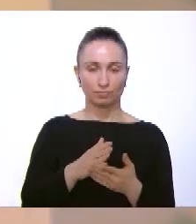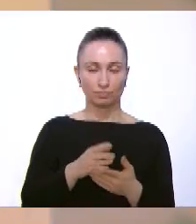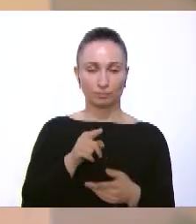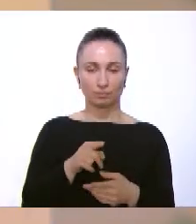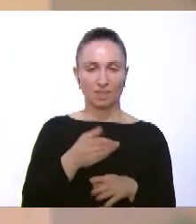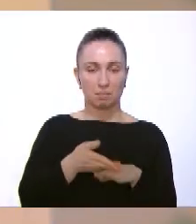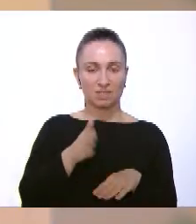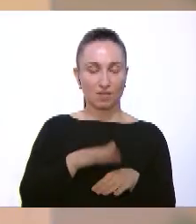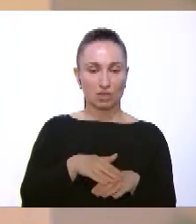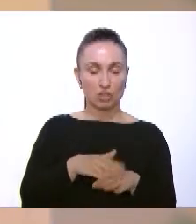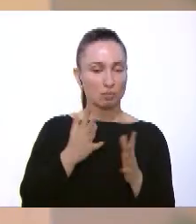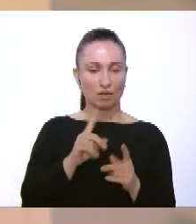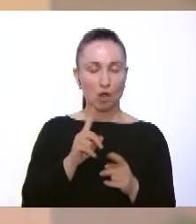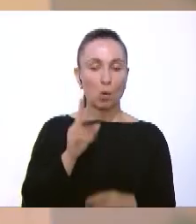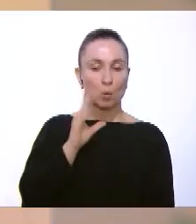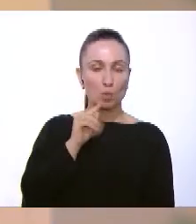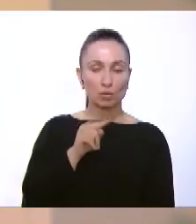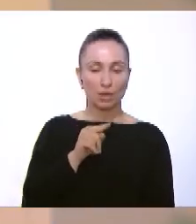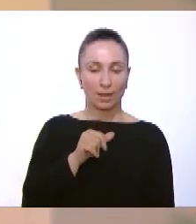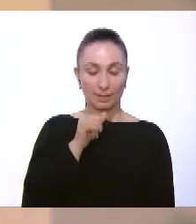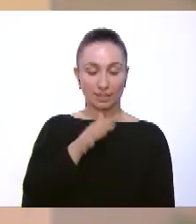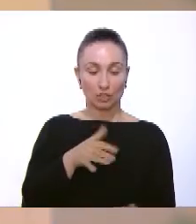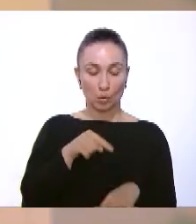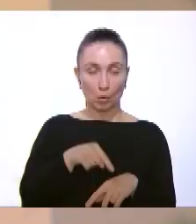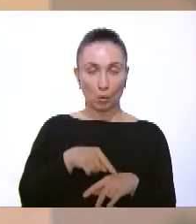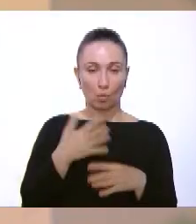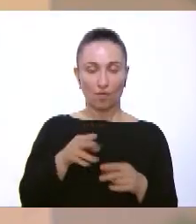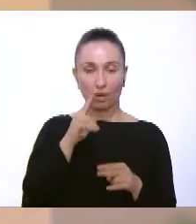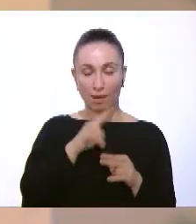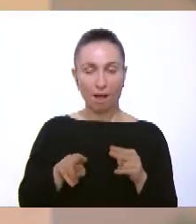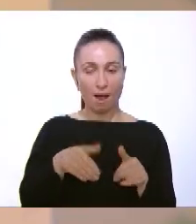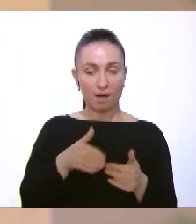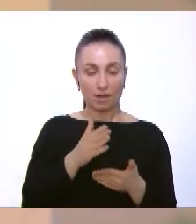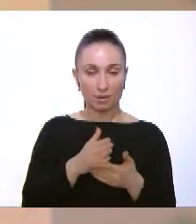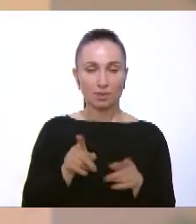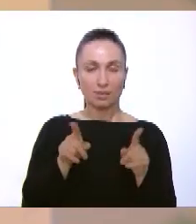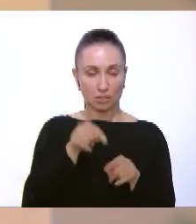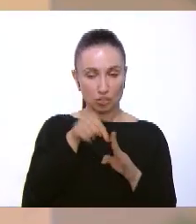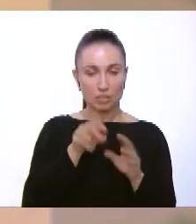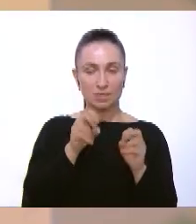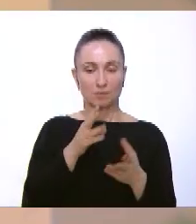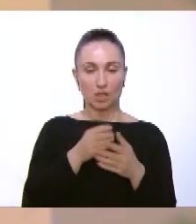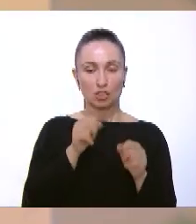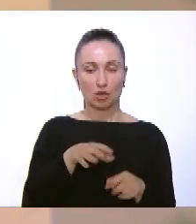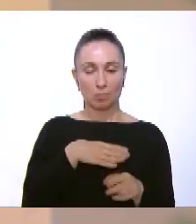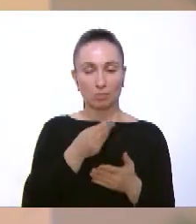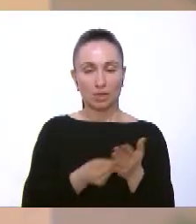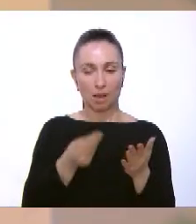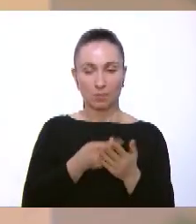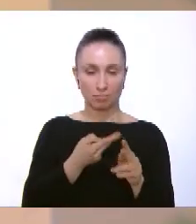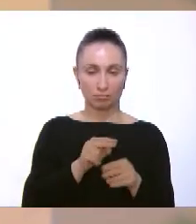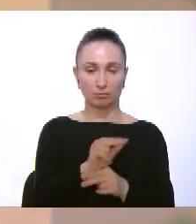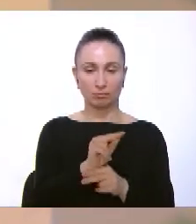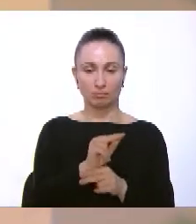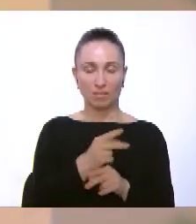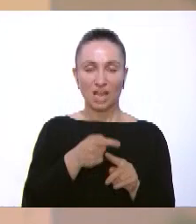კლინიკურად მწვავე შემთხვევა, არამედ როდესაც ის თითქოს უკვე გაქრა, თითქოს აღარ არის და არის საფრთხე იმისა, რომ შეიძლება დაბრუნდეს. აქედან